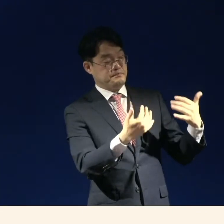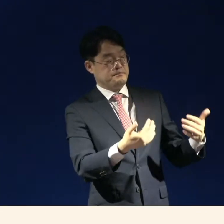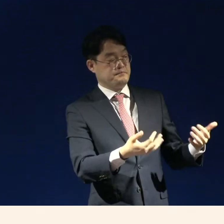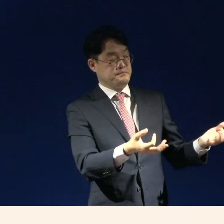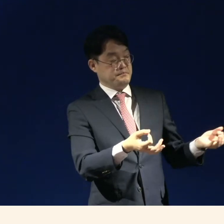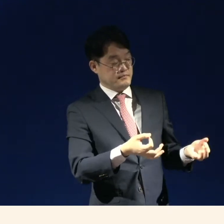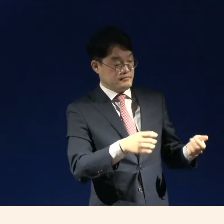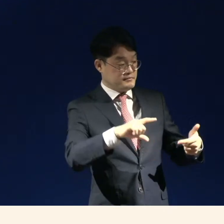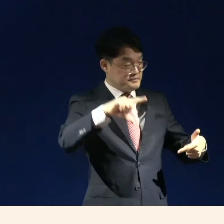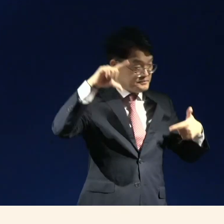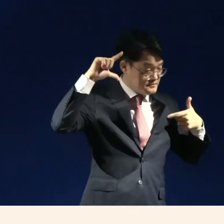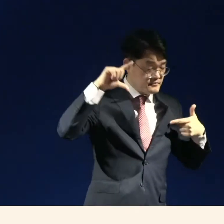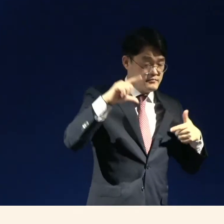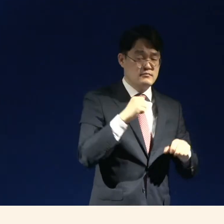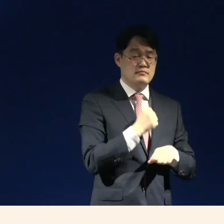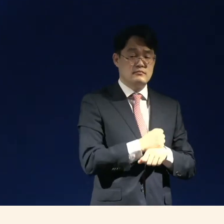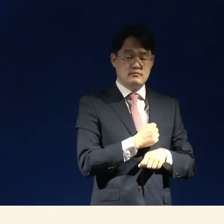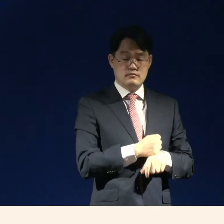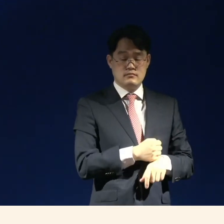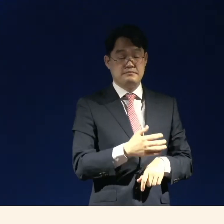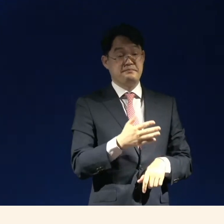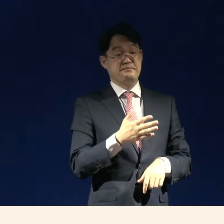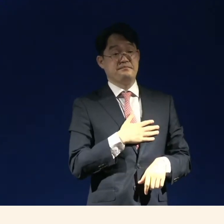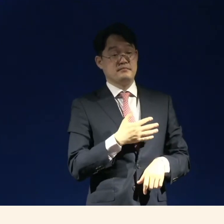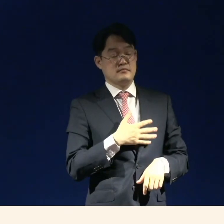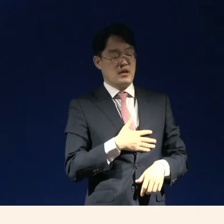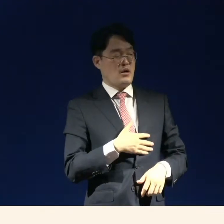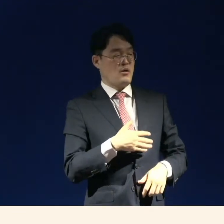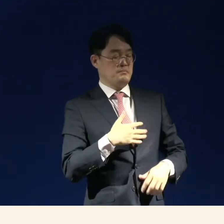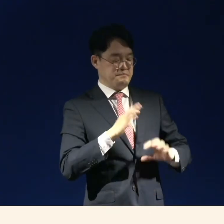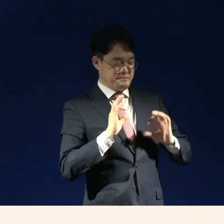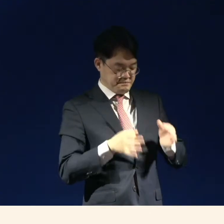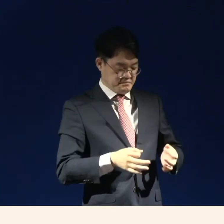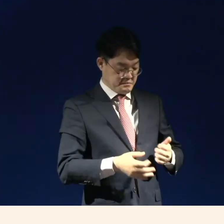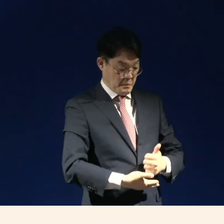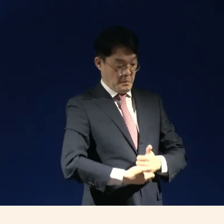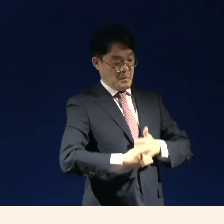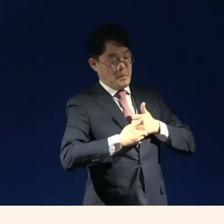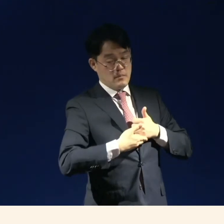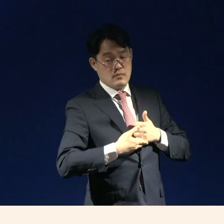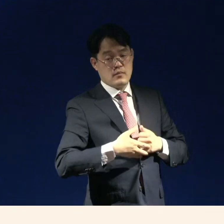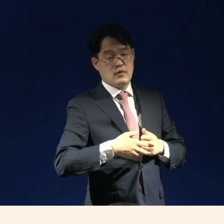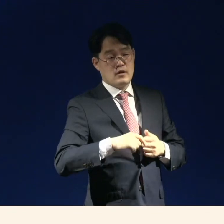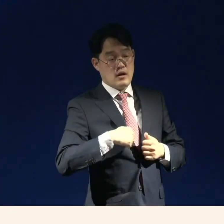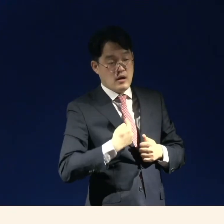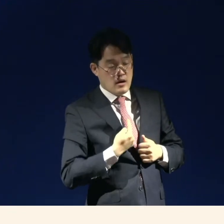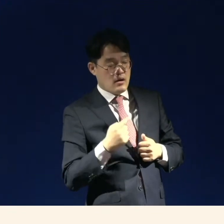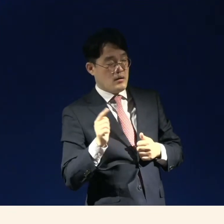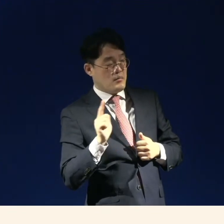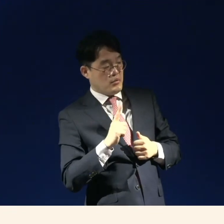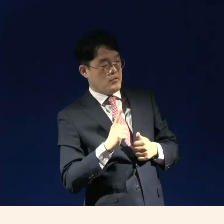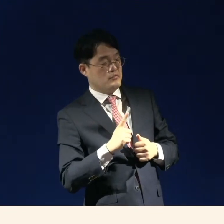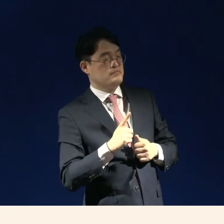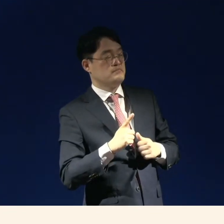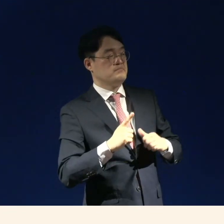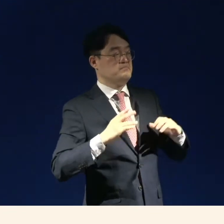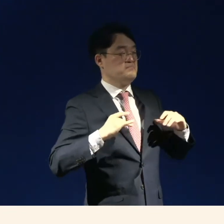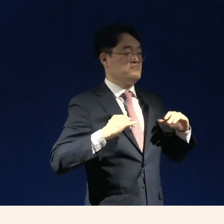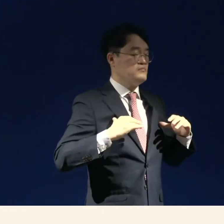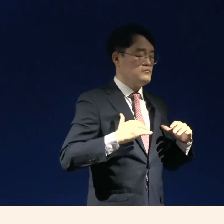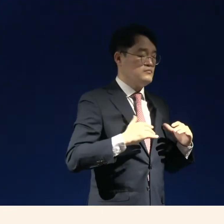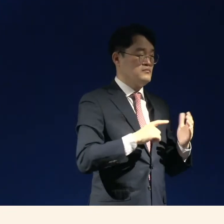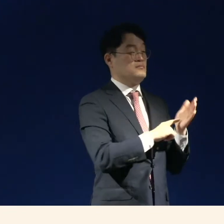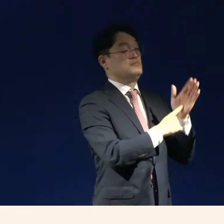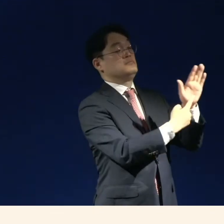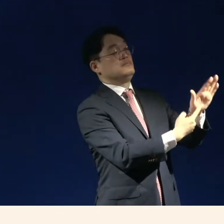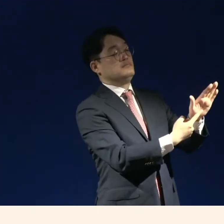하고 내가 대단한 것처럼 뭔가를 포장하고 과시하고 헛된 거예요, 헛된